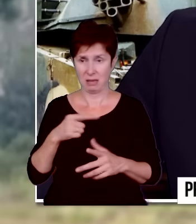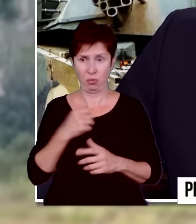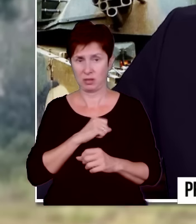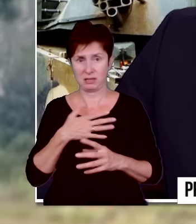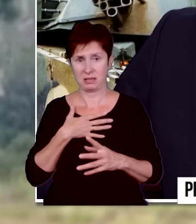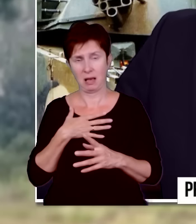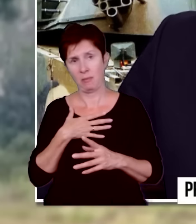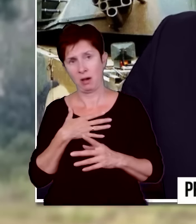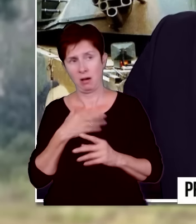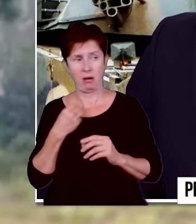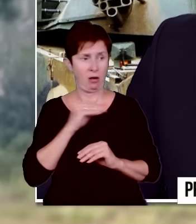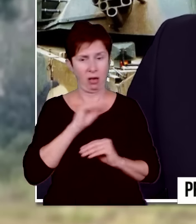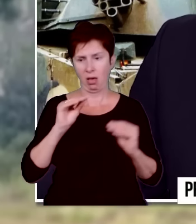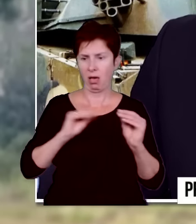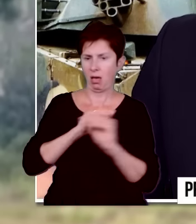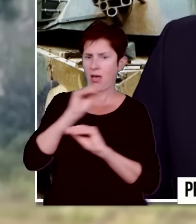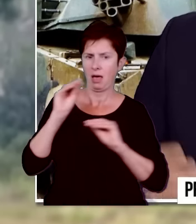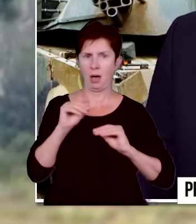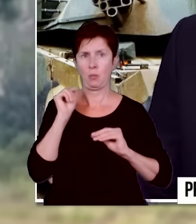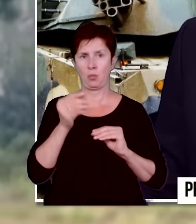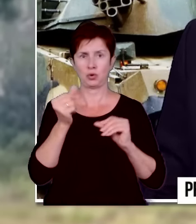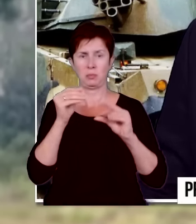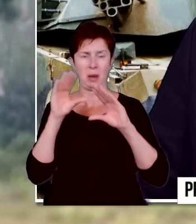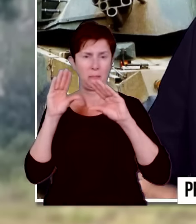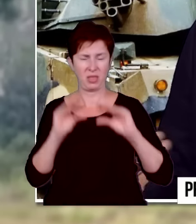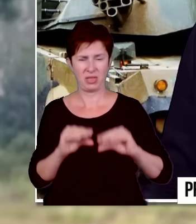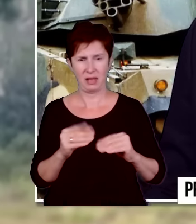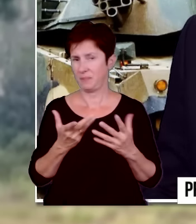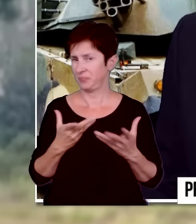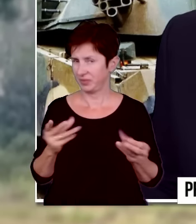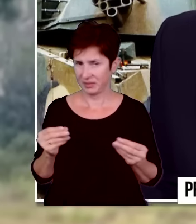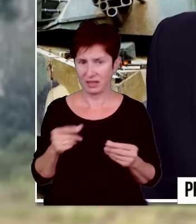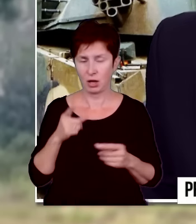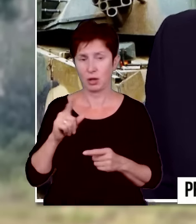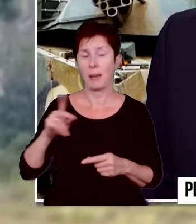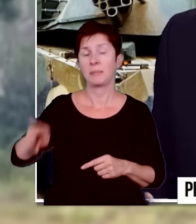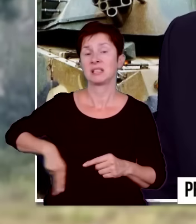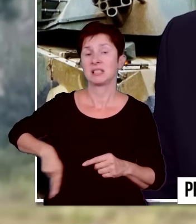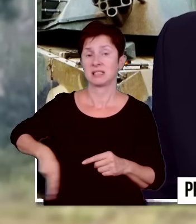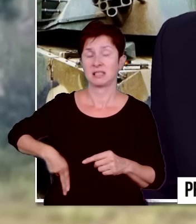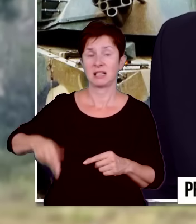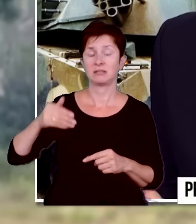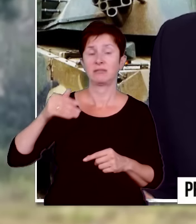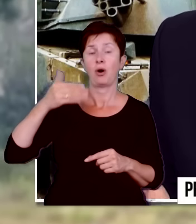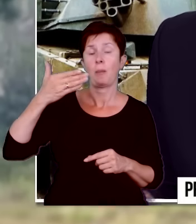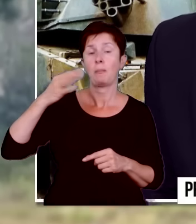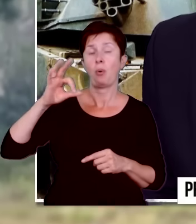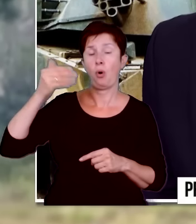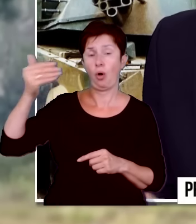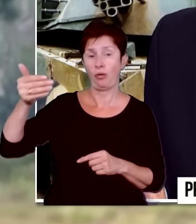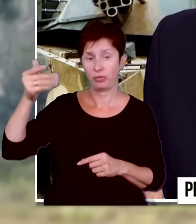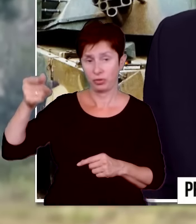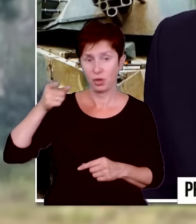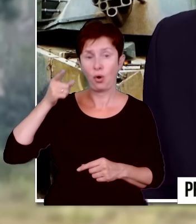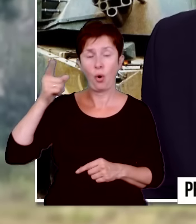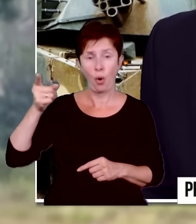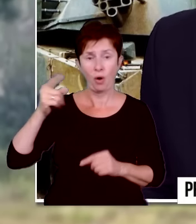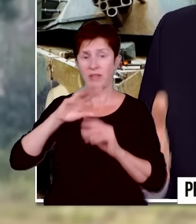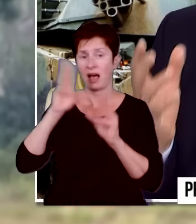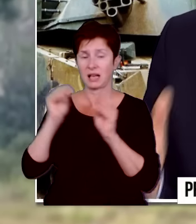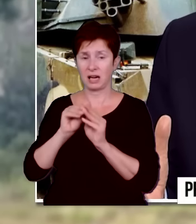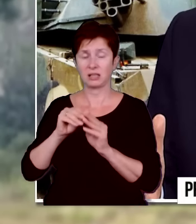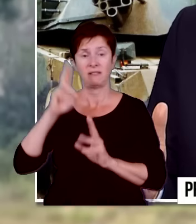wydatkach No to to jest zupełna aberracja nie zupełnie odwrotnie to Ministerstwo Obrony Narodowej było resortem które jak jedna pięść razem ze sztabem